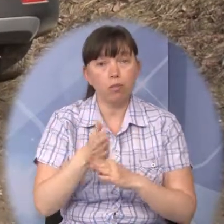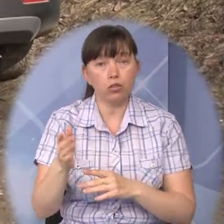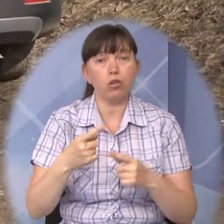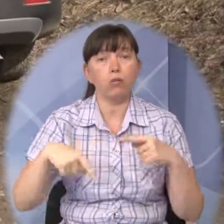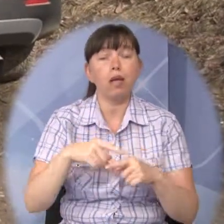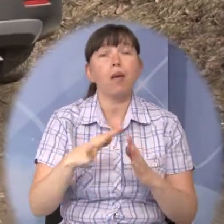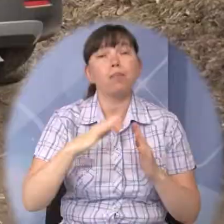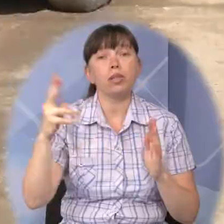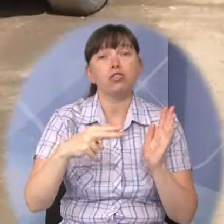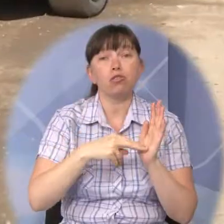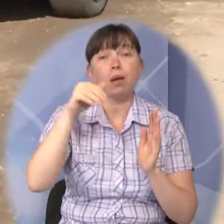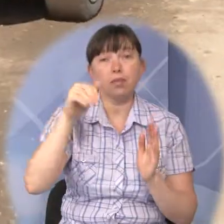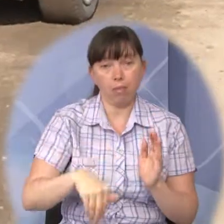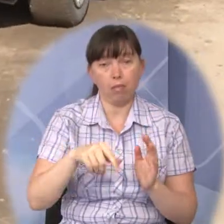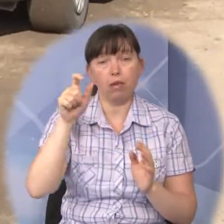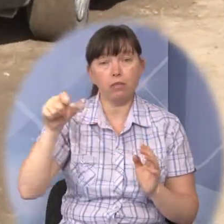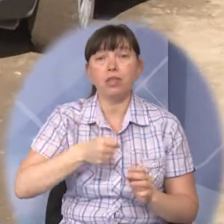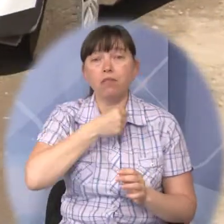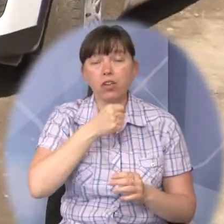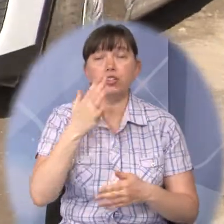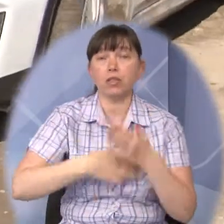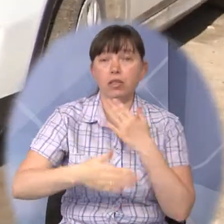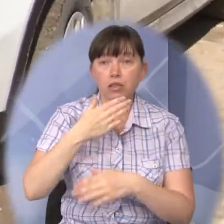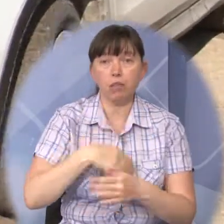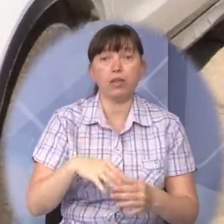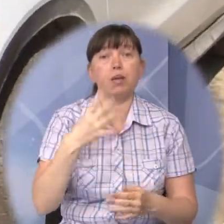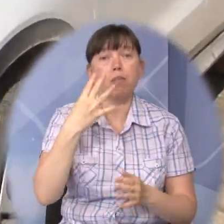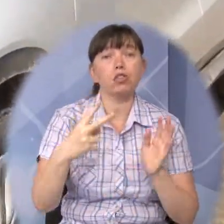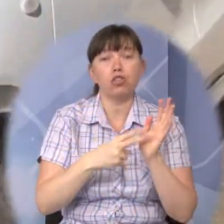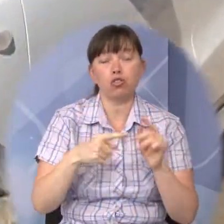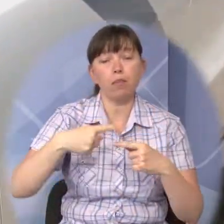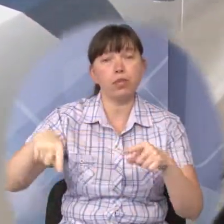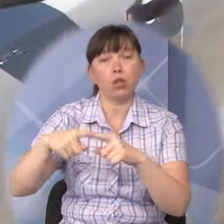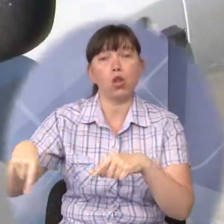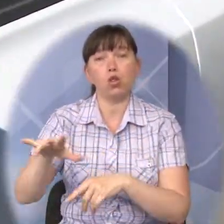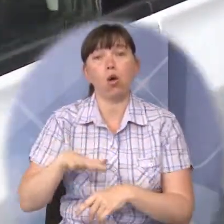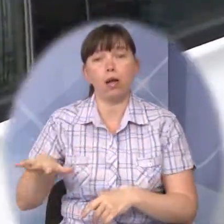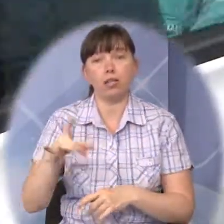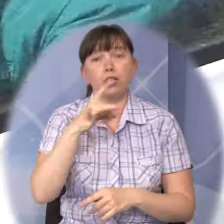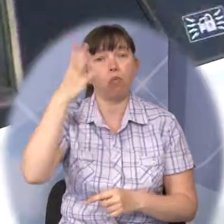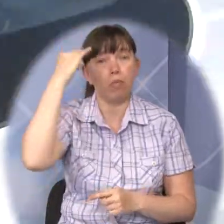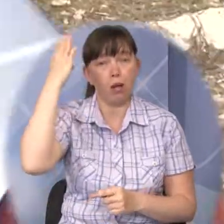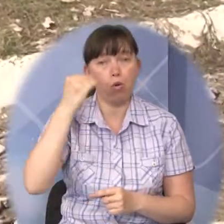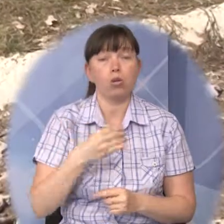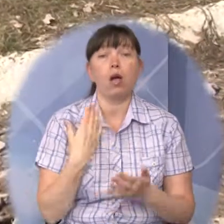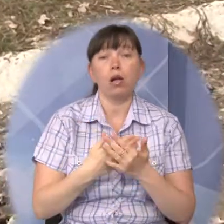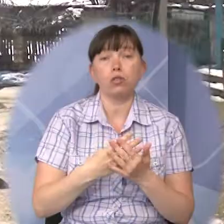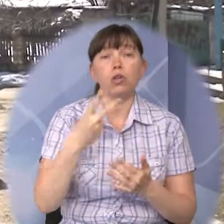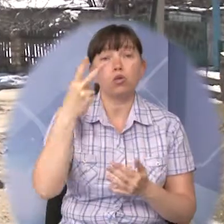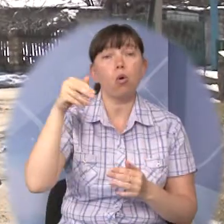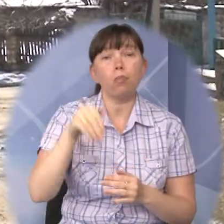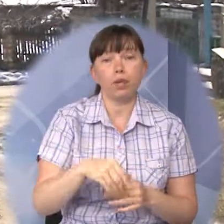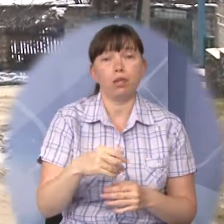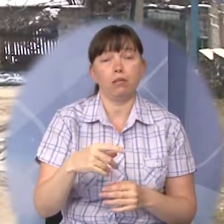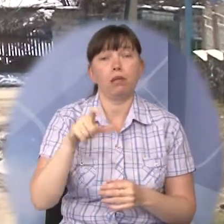domiciliu în comunitățile lor peste 7500 de vârstnici și persoane cu dizabilități din 47 de localități din Republica Moldova,